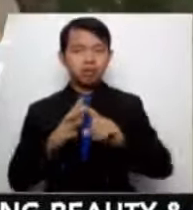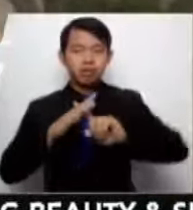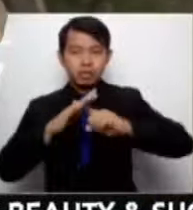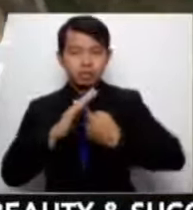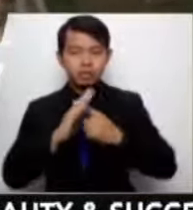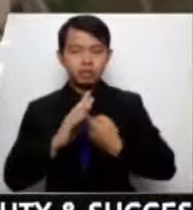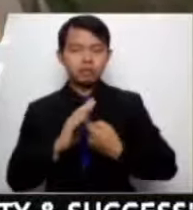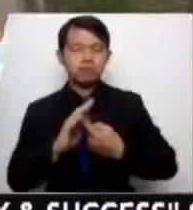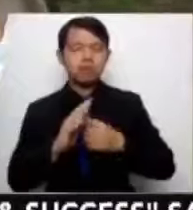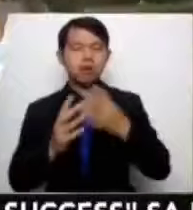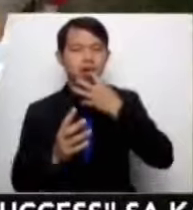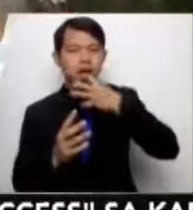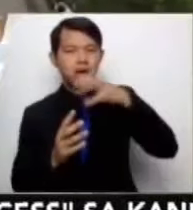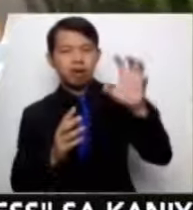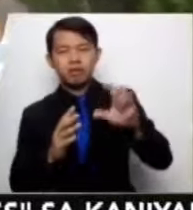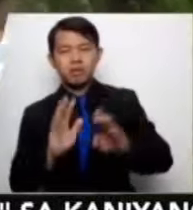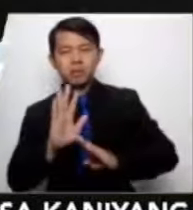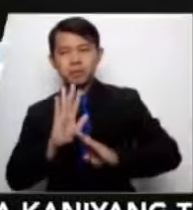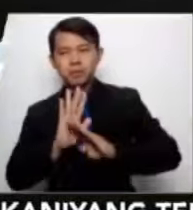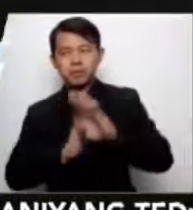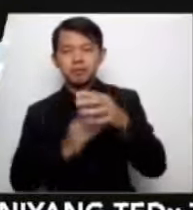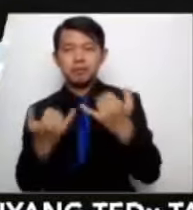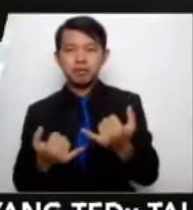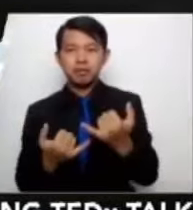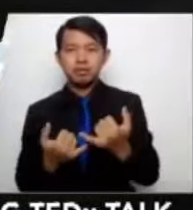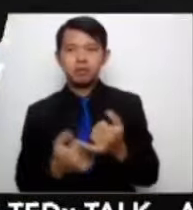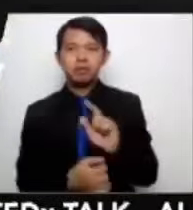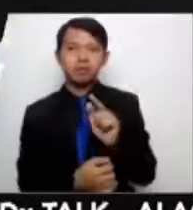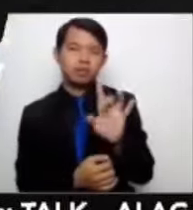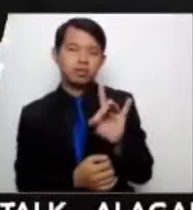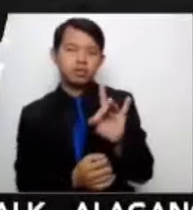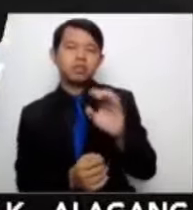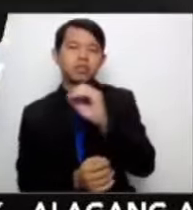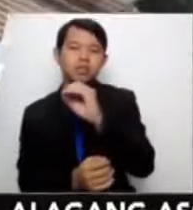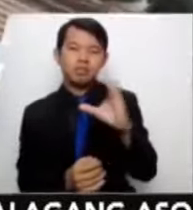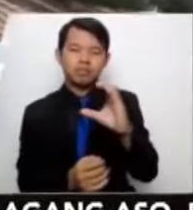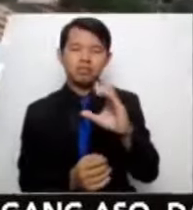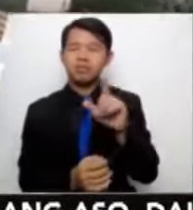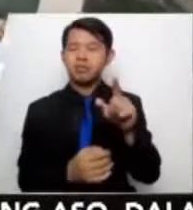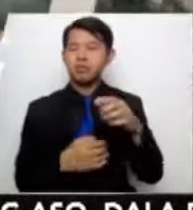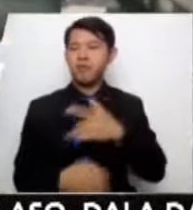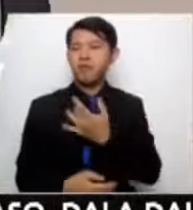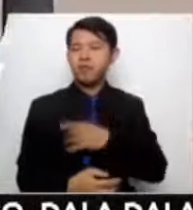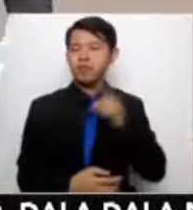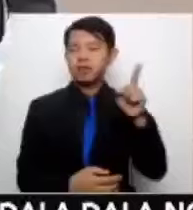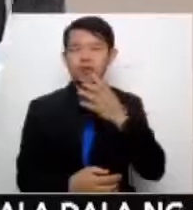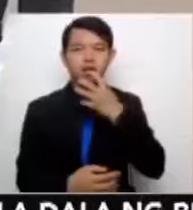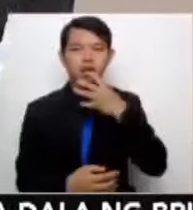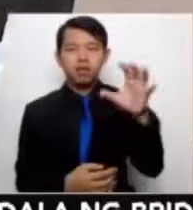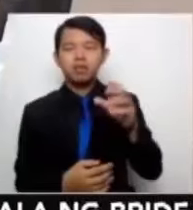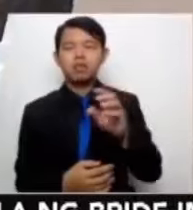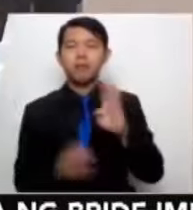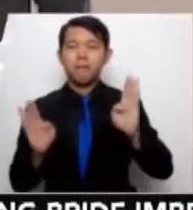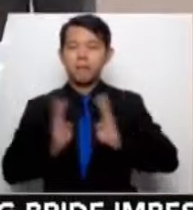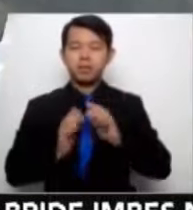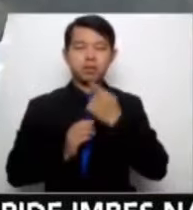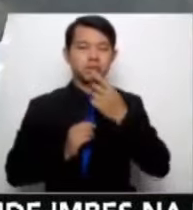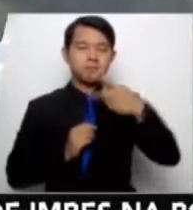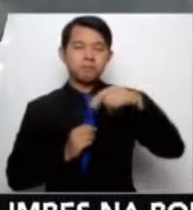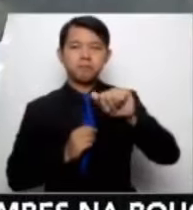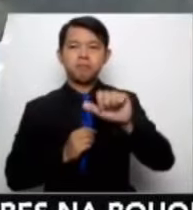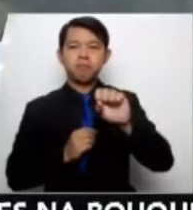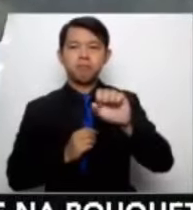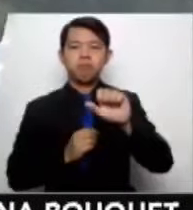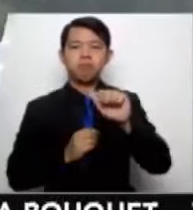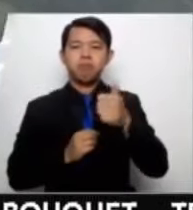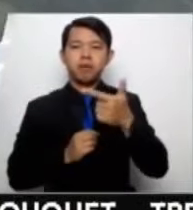sa 28 degrees Celsius ang pinakamataas na temperatura roon. Sabi ng PAGASA, epekto ito ng mainit na easterlies at ng El